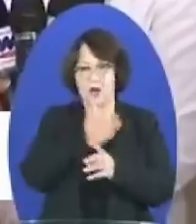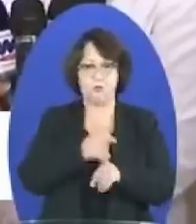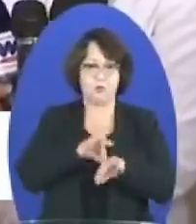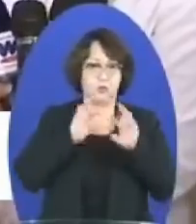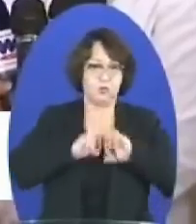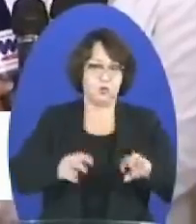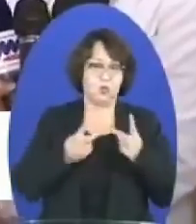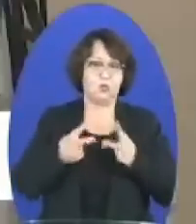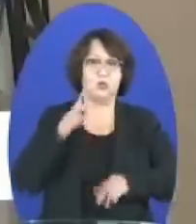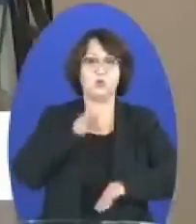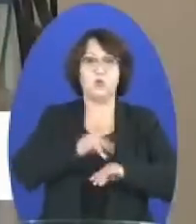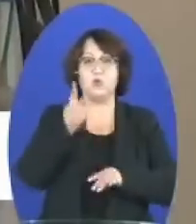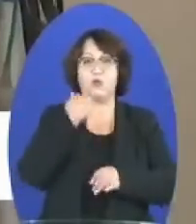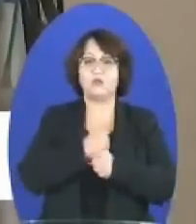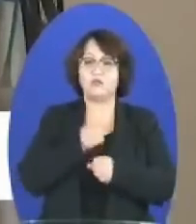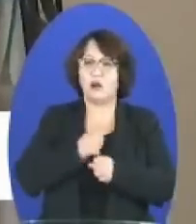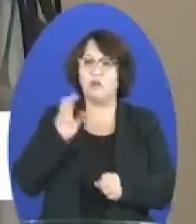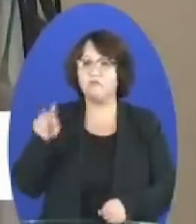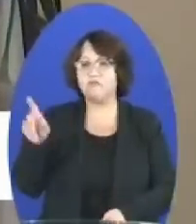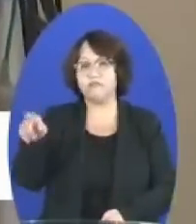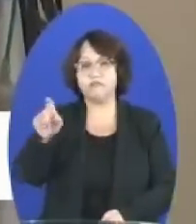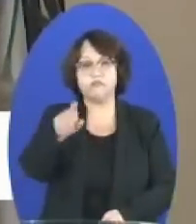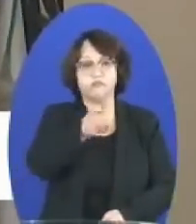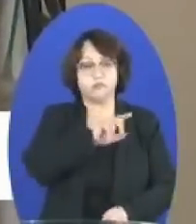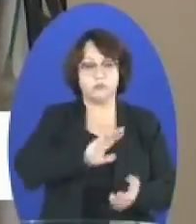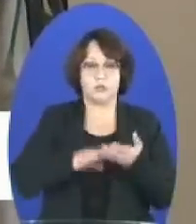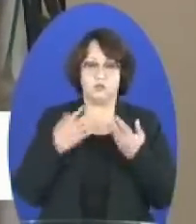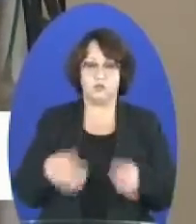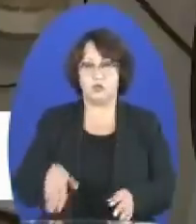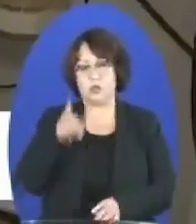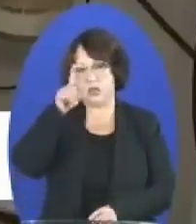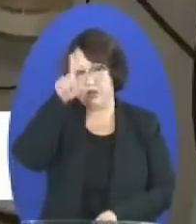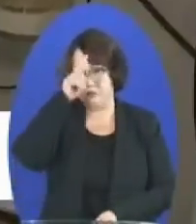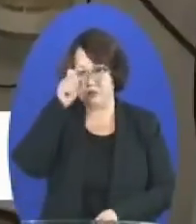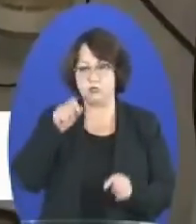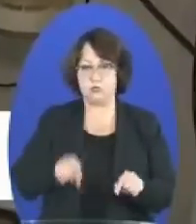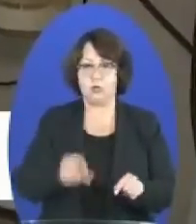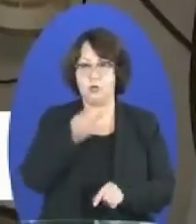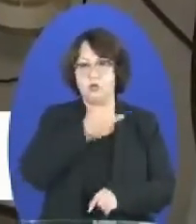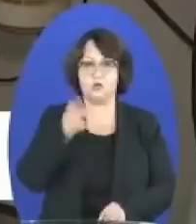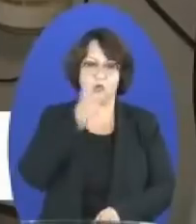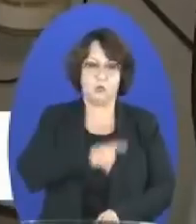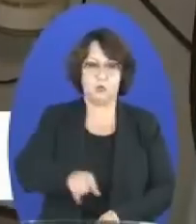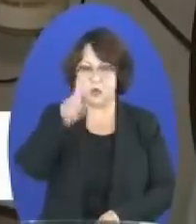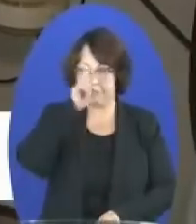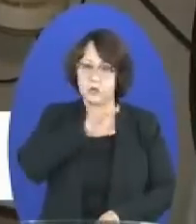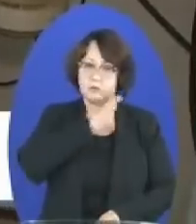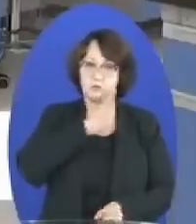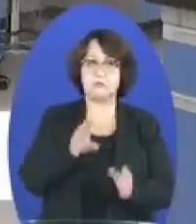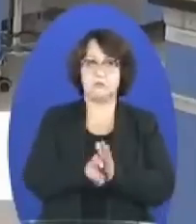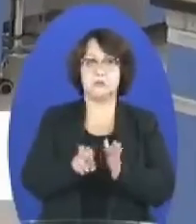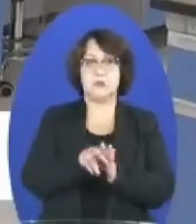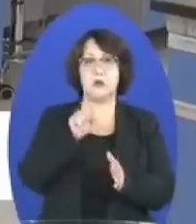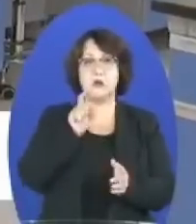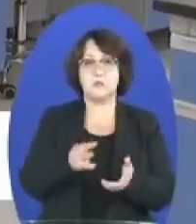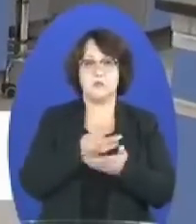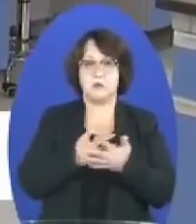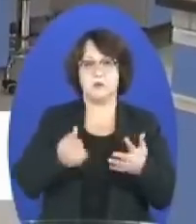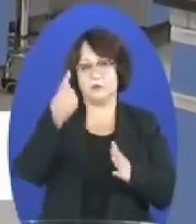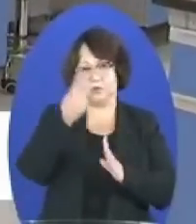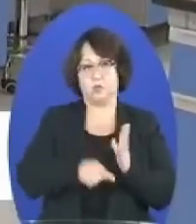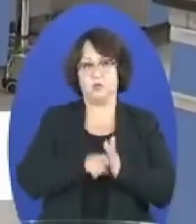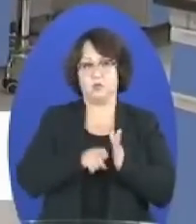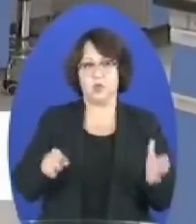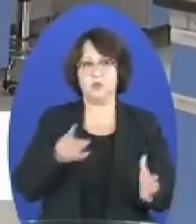зоонод төвчин судлалын үндэсний төвийн үйл ажиллагаатай танилцлаа. 1-р эмнэлэг гэхэд өнөөдрийн байдлаар 200 гаруй хүний хүлээж авах боломжтой эм эмнэлгийн хэрэгслийн 1 сарын